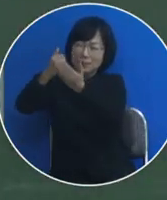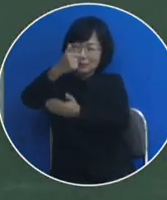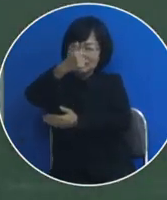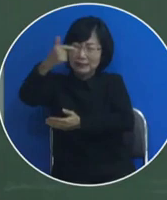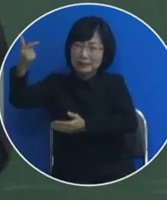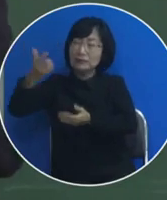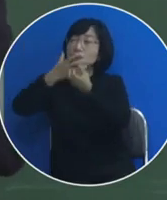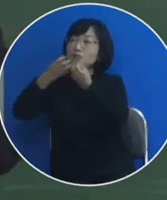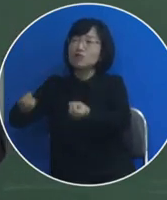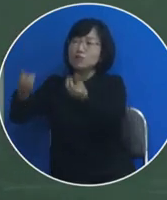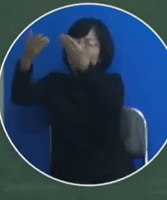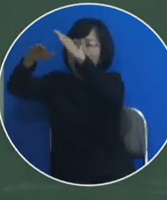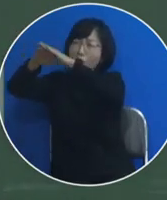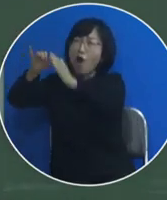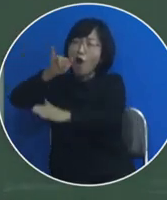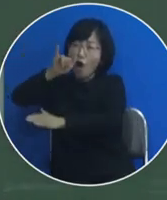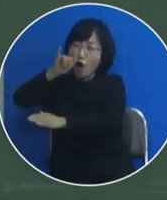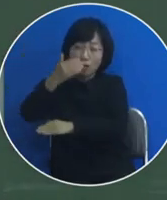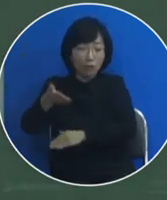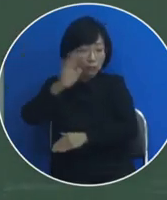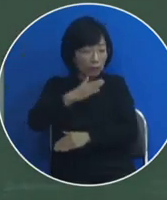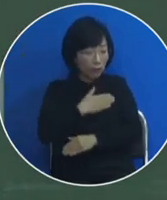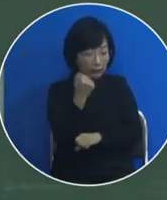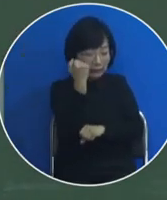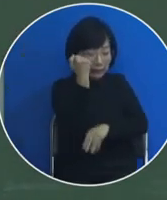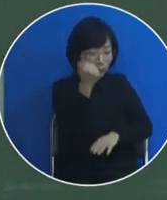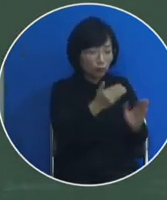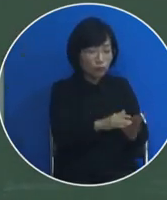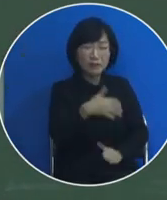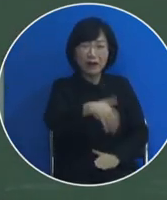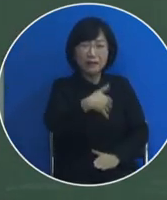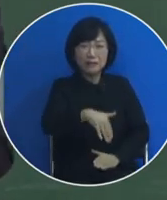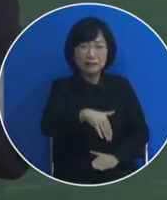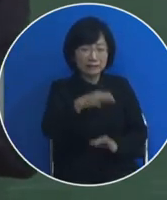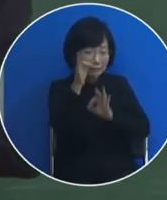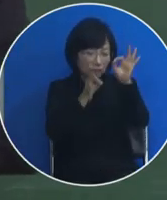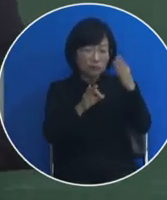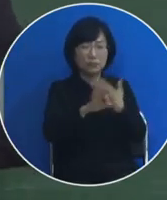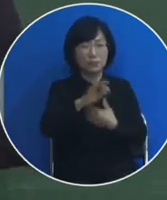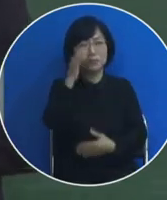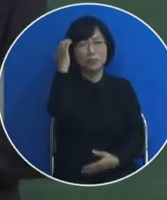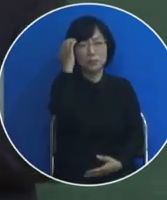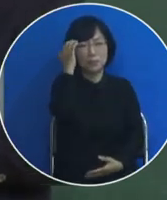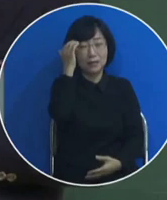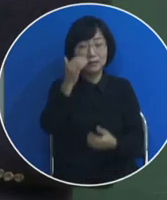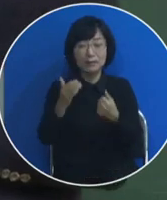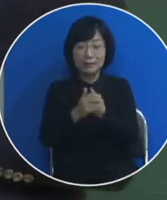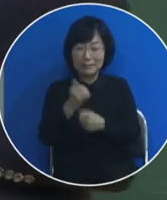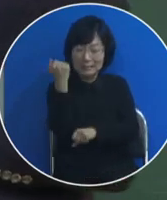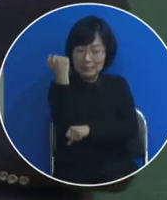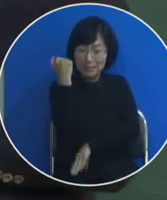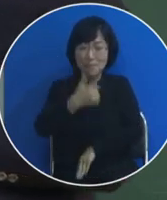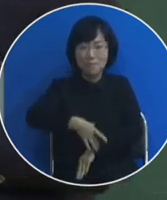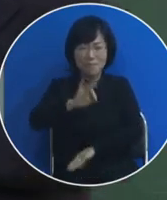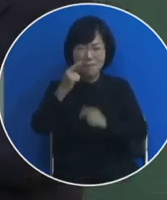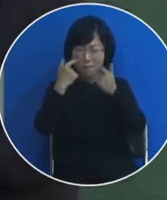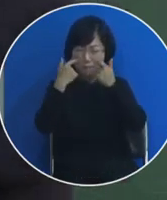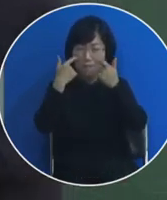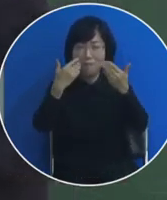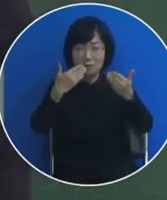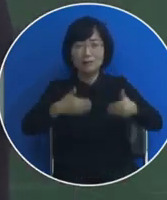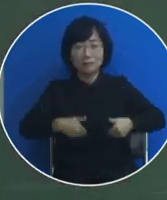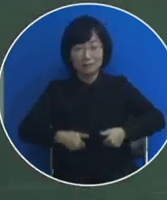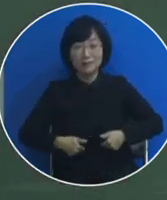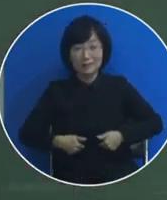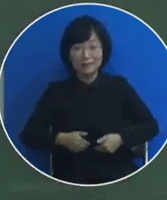너무 틀리게 했으면 다 놓치잖아요. The reason is because we are bound to receive tremendous blessings, but if we're lost stuck on the fundamentals, we'll lose hold of them all. 예,